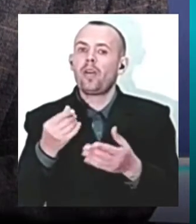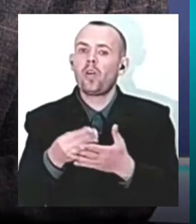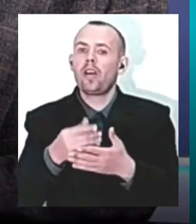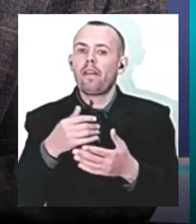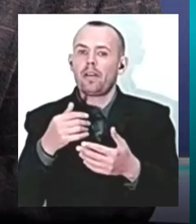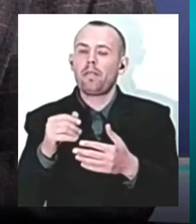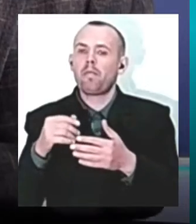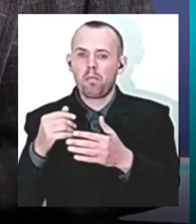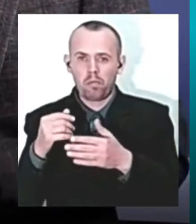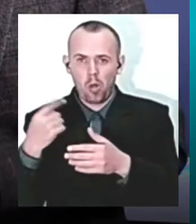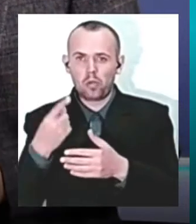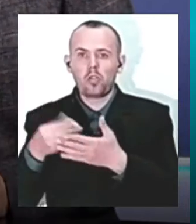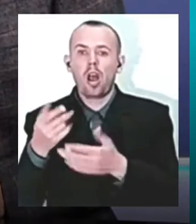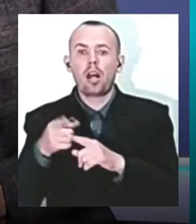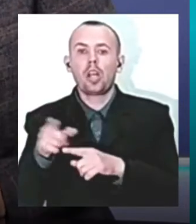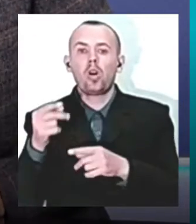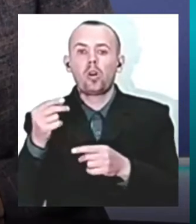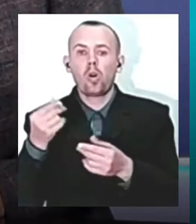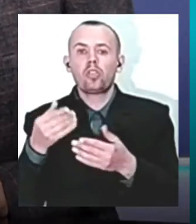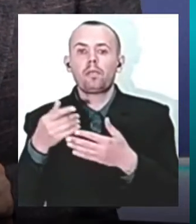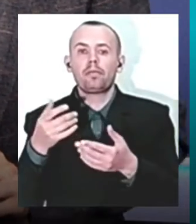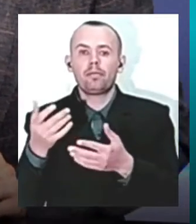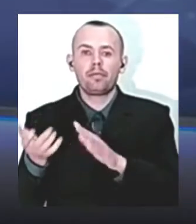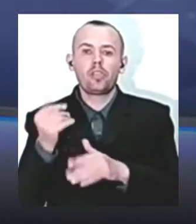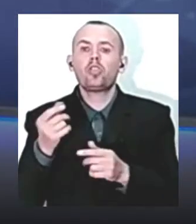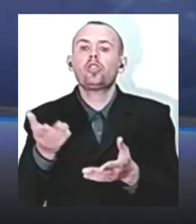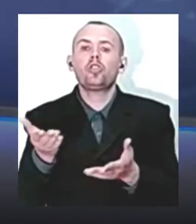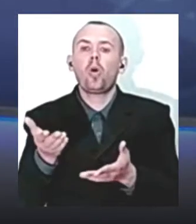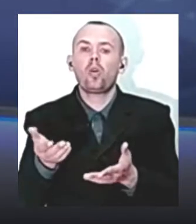ці кошти потрібні зняти з чогось. Тобто,